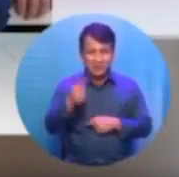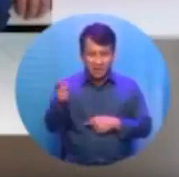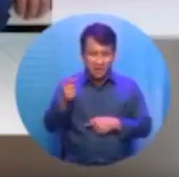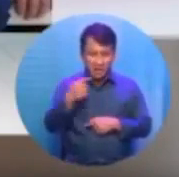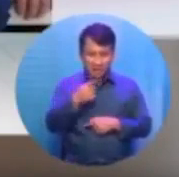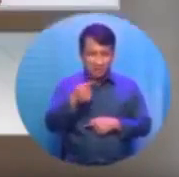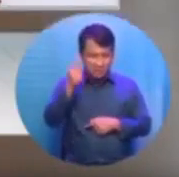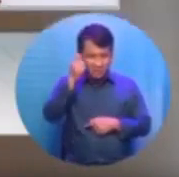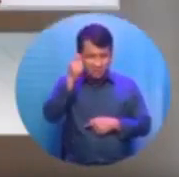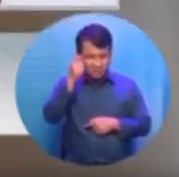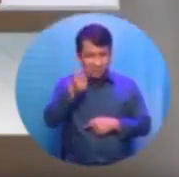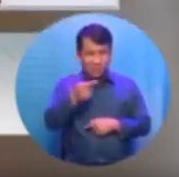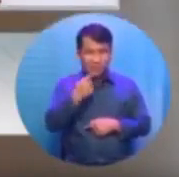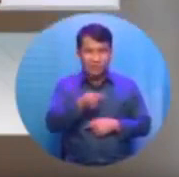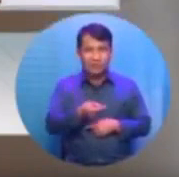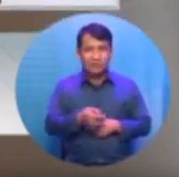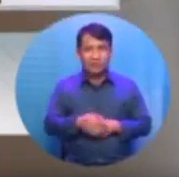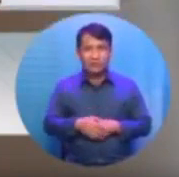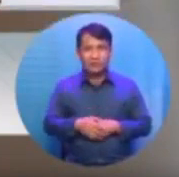sir? Sir,